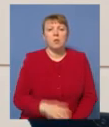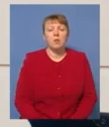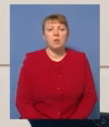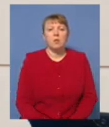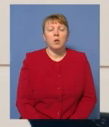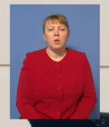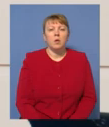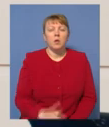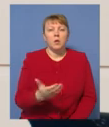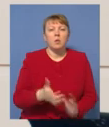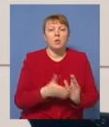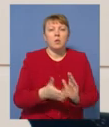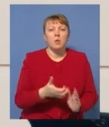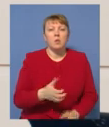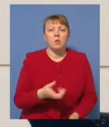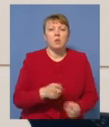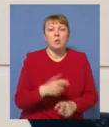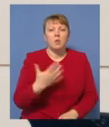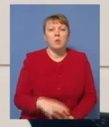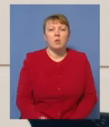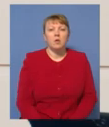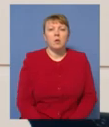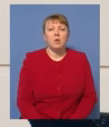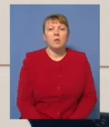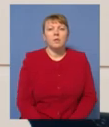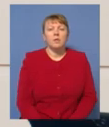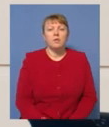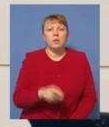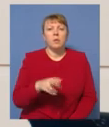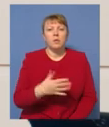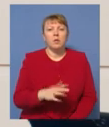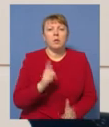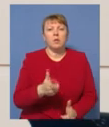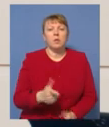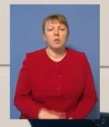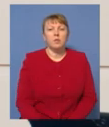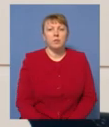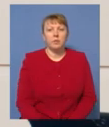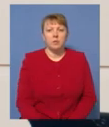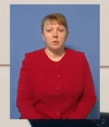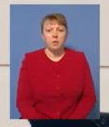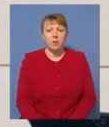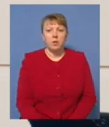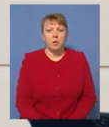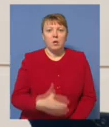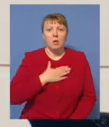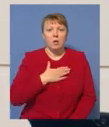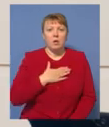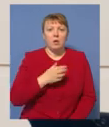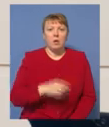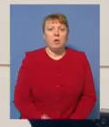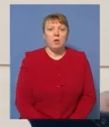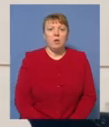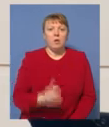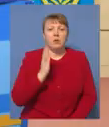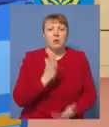где имеются у них недочеты. Они исправляют, после этого уже идет официальное согласование. Я напомню нашим телезрителям о том, что мы